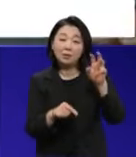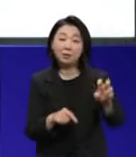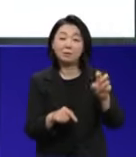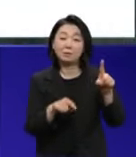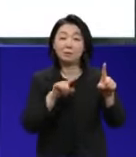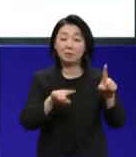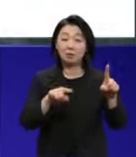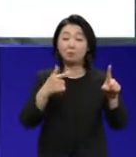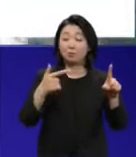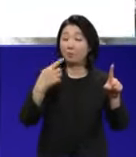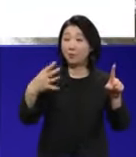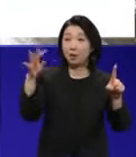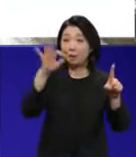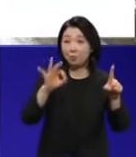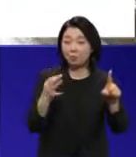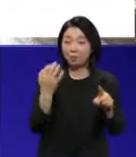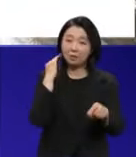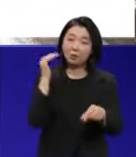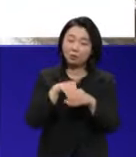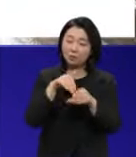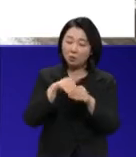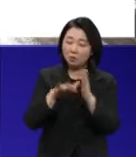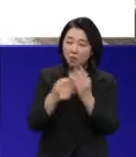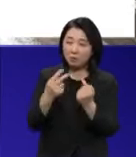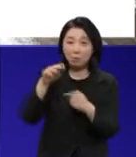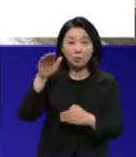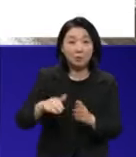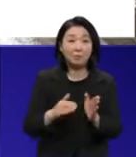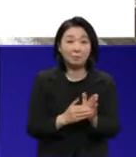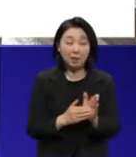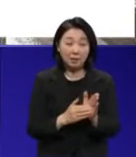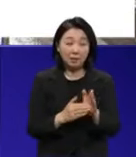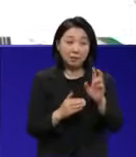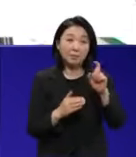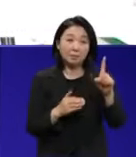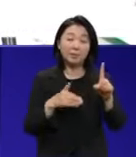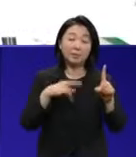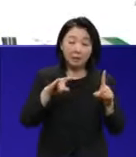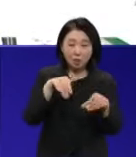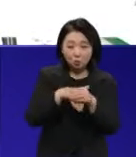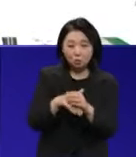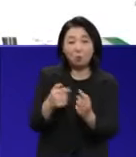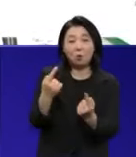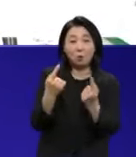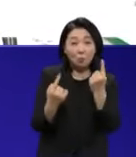32.64%인데요. 지난 대선보단 낮았지만 지난 21대 국회의원 선거의 사전 투표율